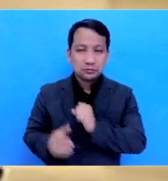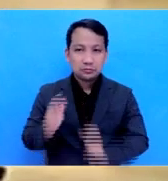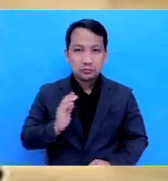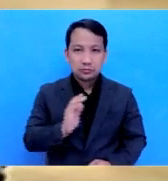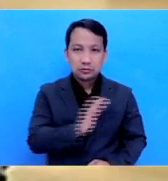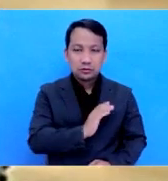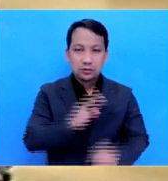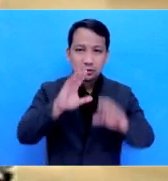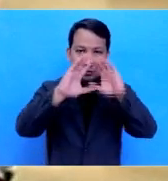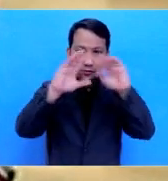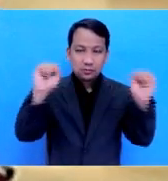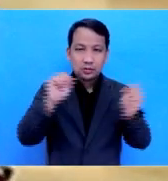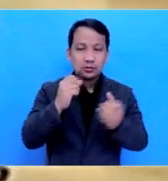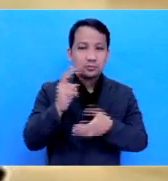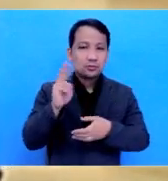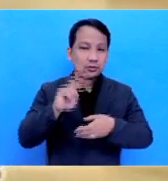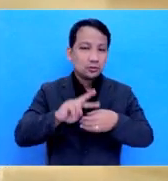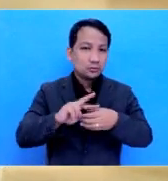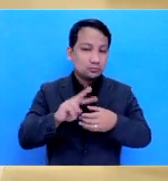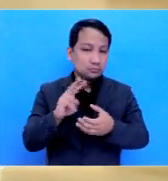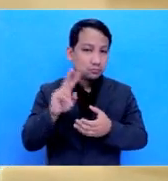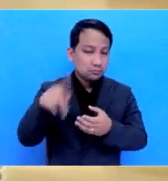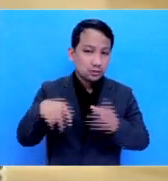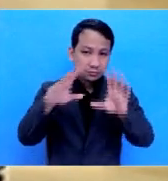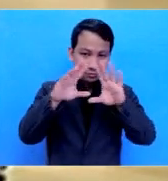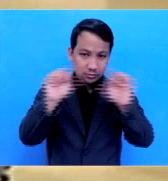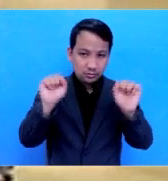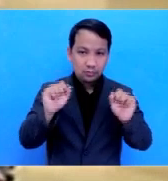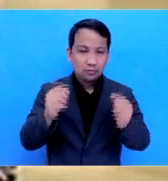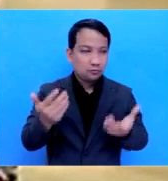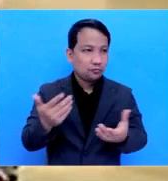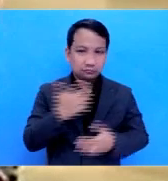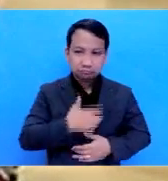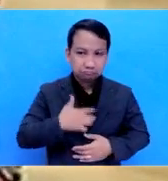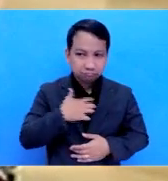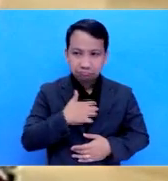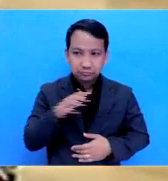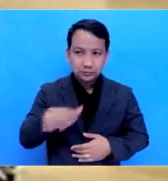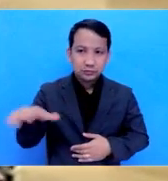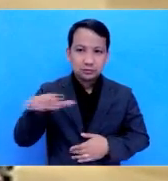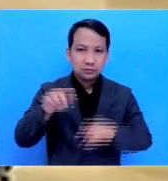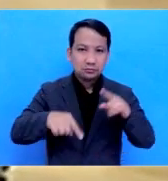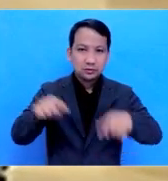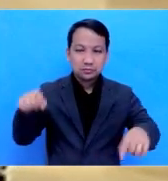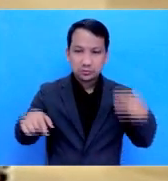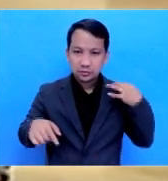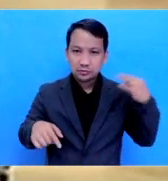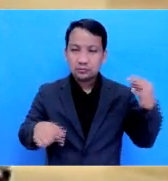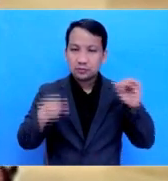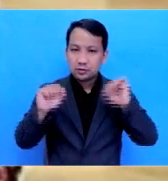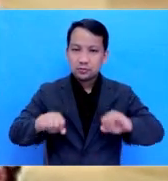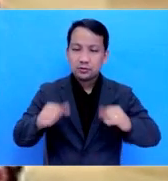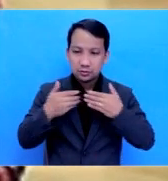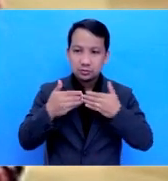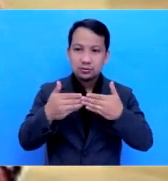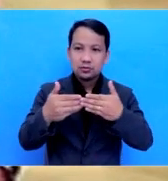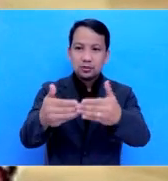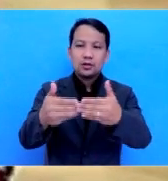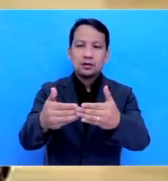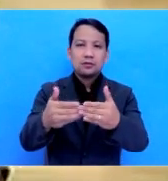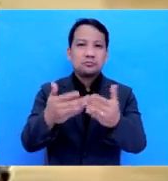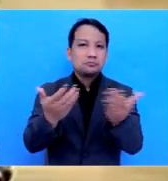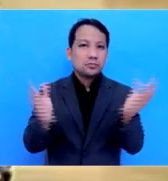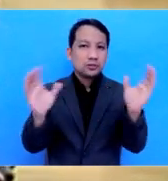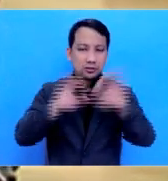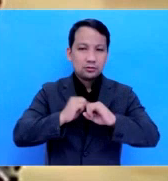presidential at vice presidential race. Wala ring pagtutol mula sa kampo ng ibang kandidato. Kaya kung magtutuloy-tuloy daw ang ganyang